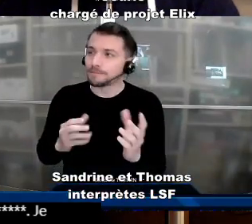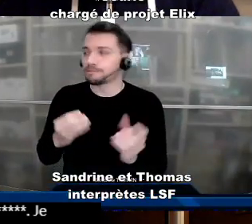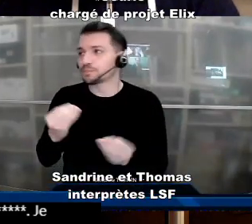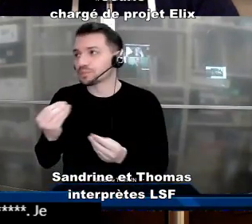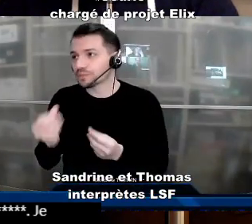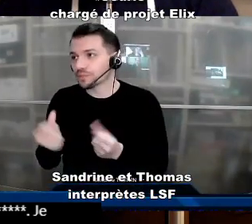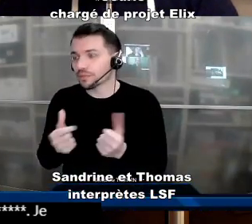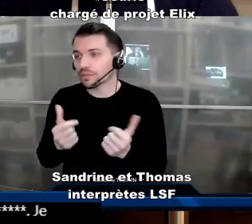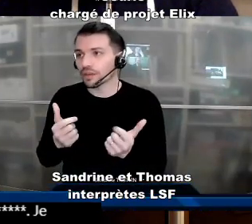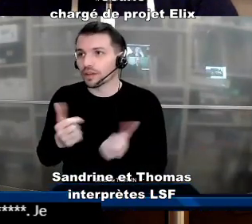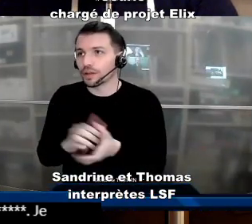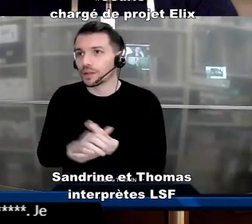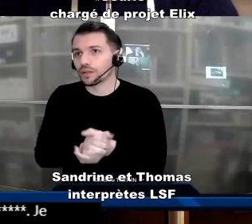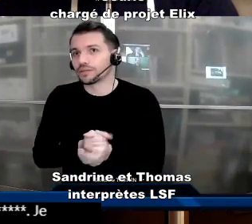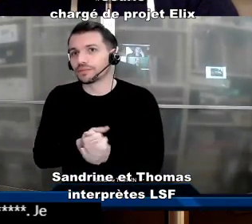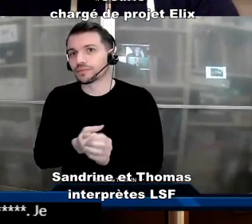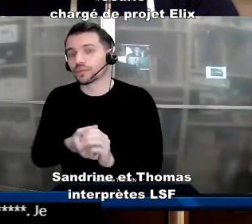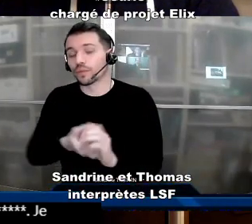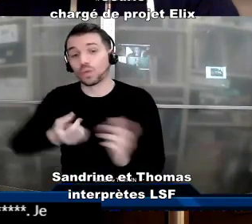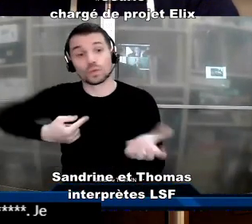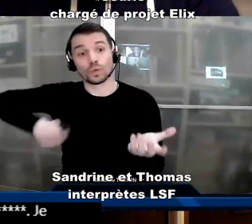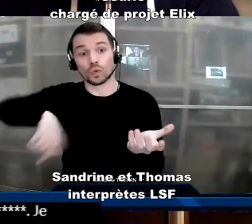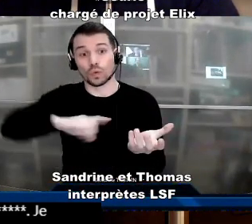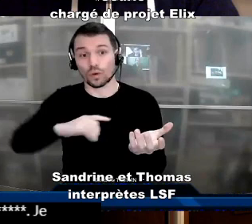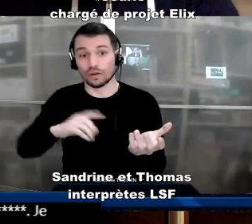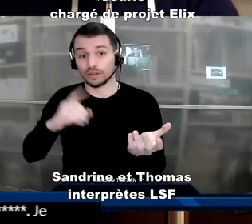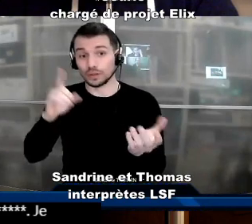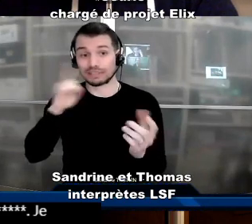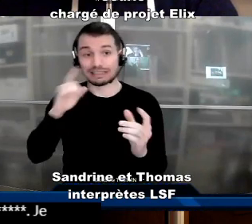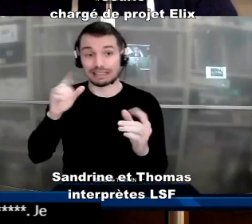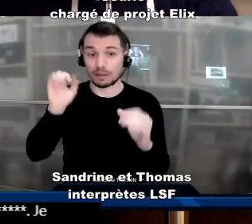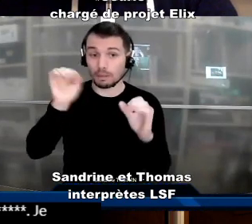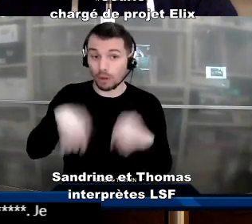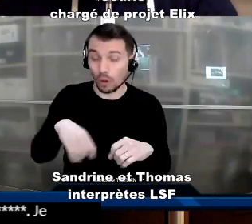il faut aussi se dire que bah, nous, on a tous les réseaux sociaux.